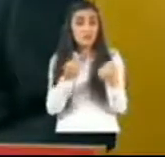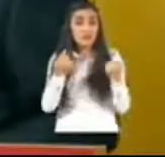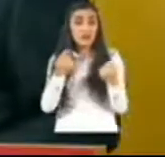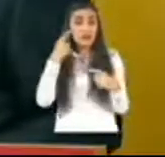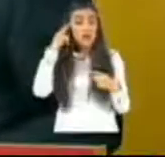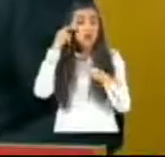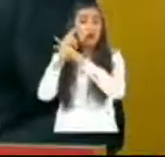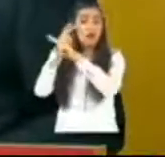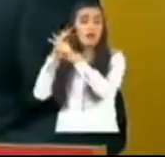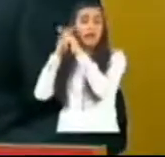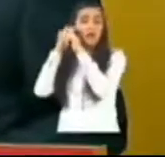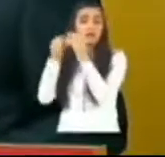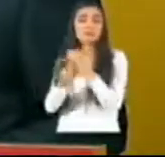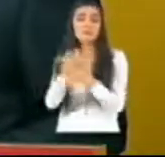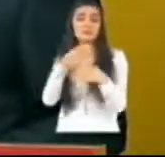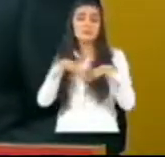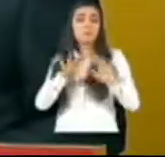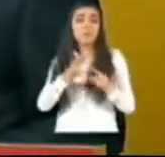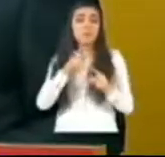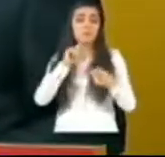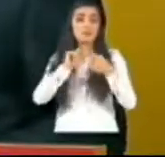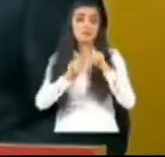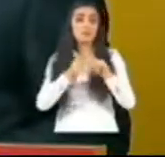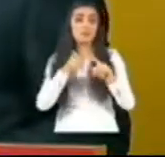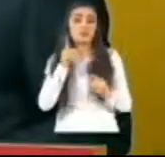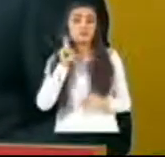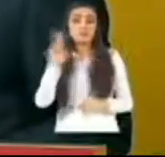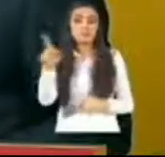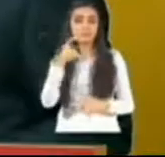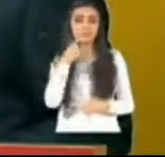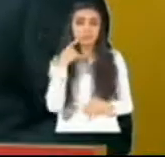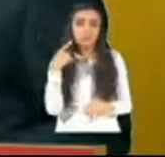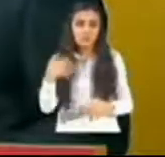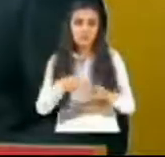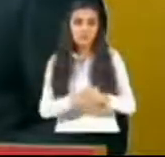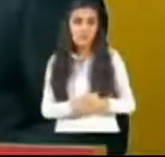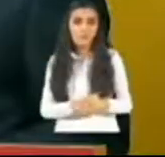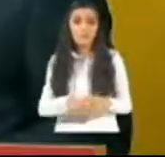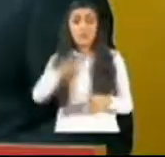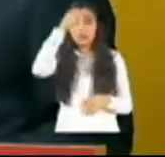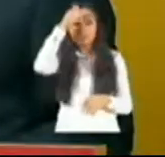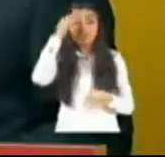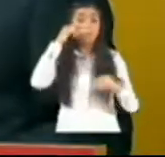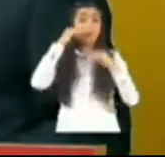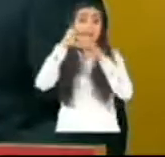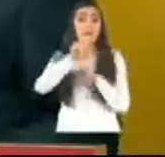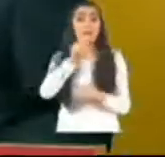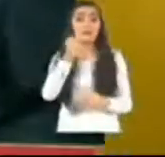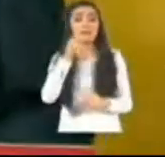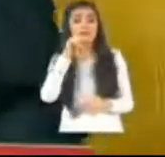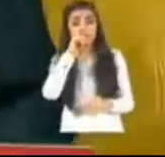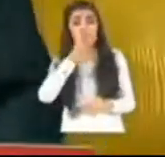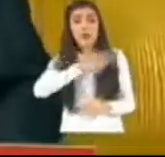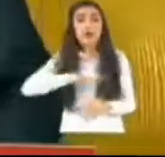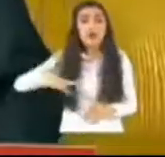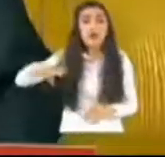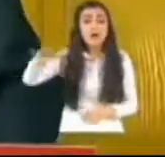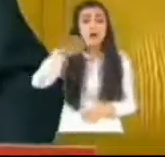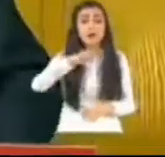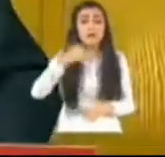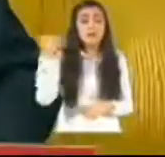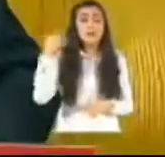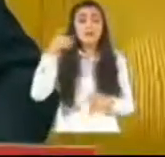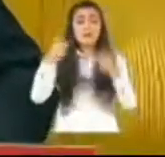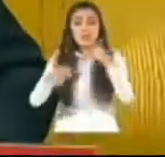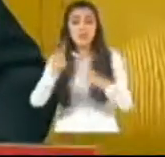hayal aleminden hala çıkamayan siyasi mağluplardır. Türk milleti 16 Nisan'da herkese